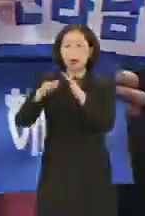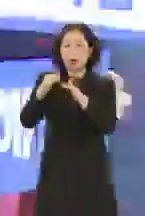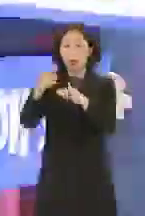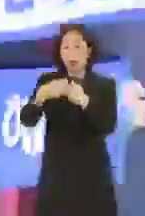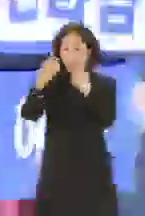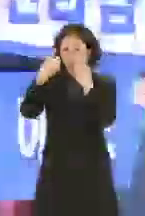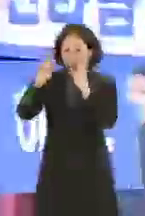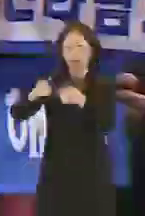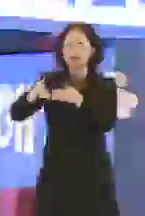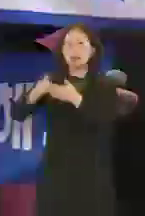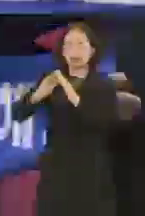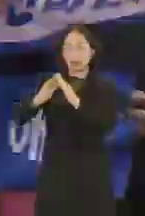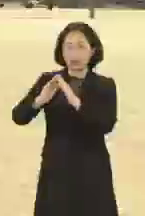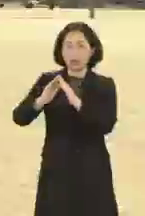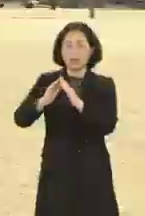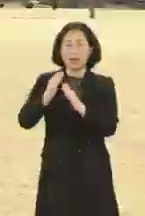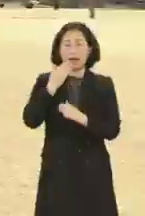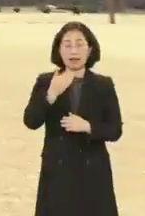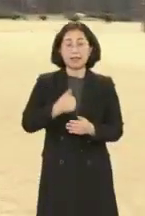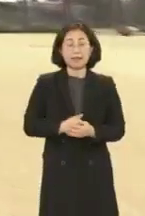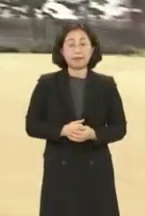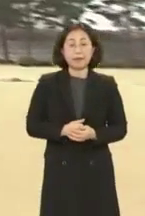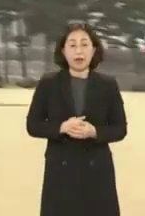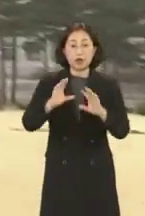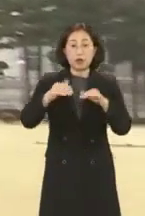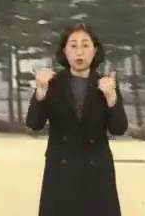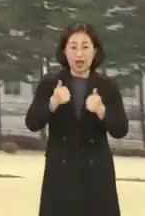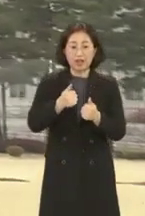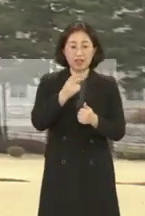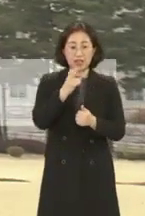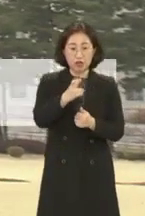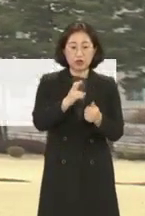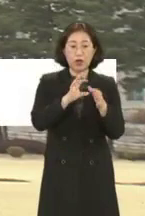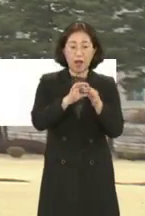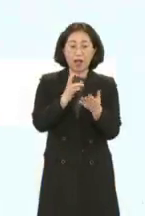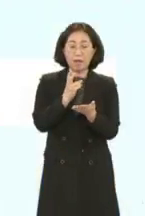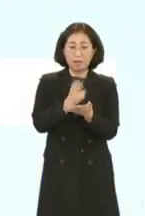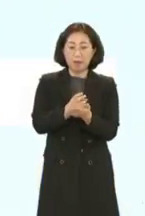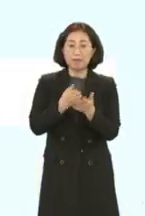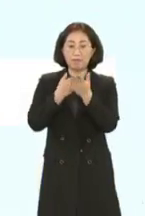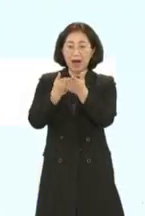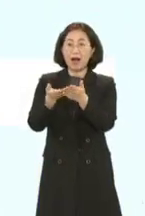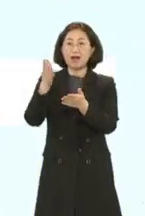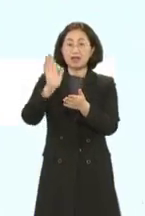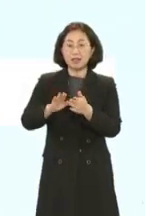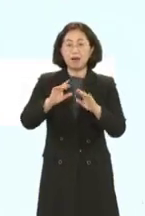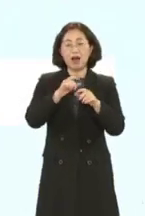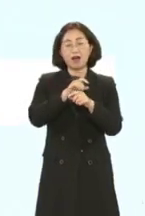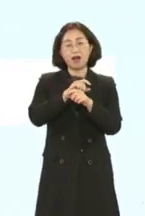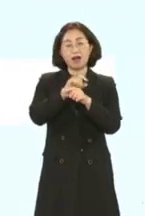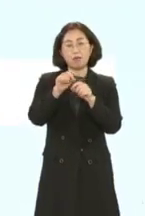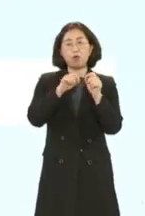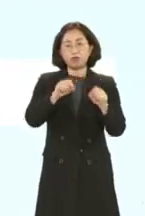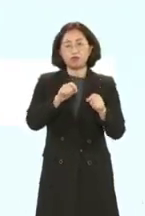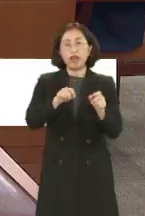설립 명분을 얻은 겁니다. 다만 국회엔 12개 관련법이 발의됐지만 아직 계류 중인 점은